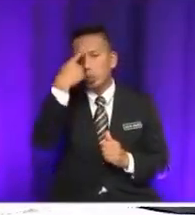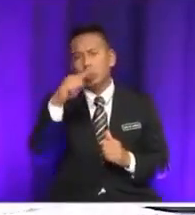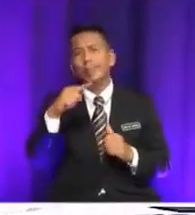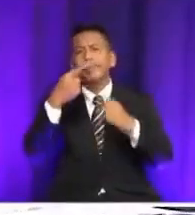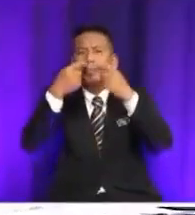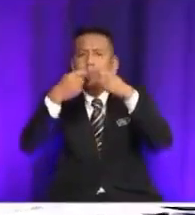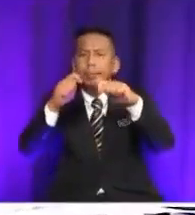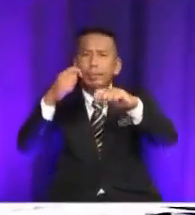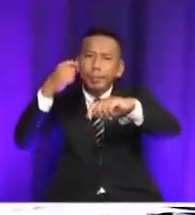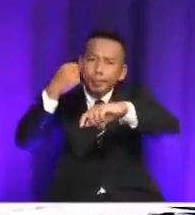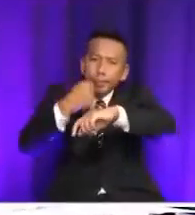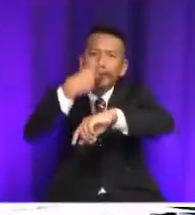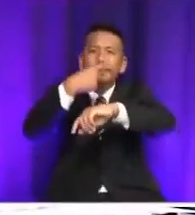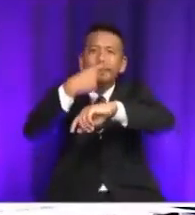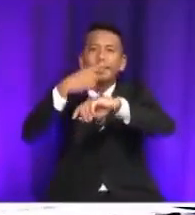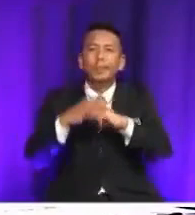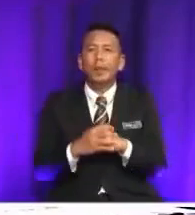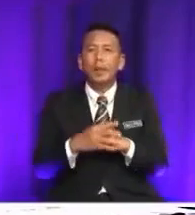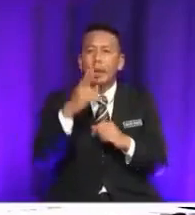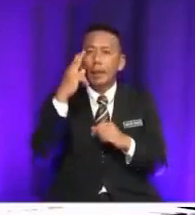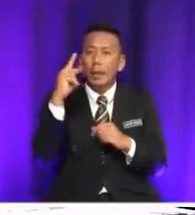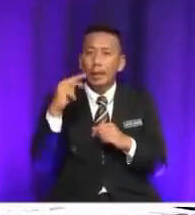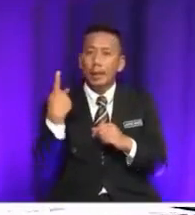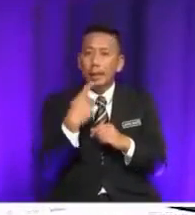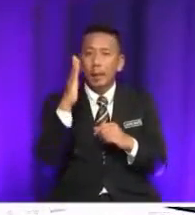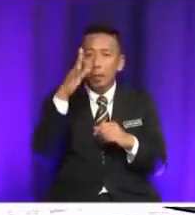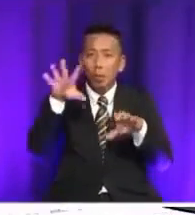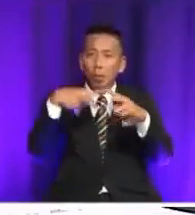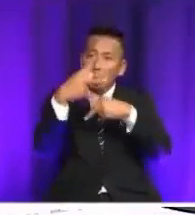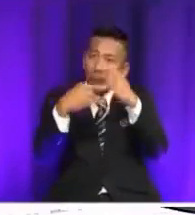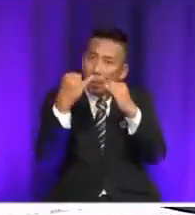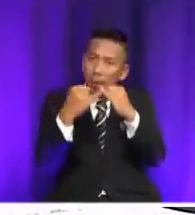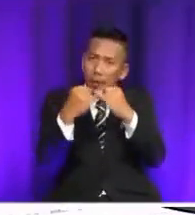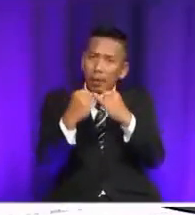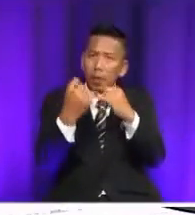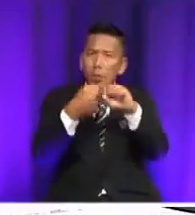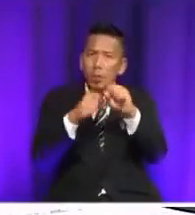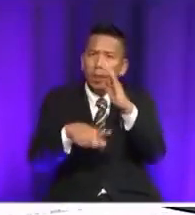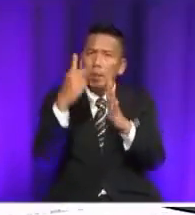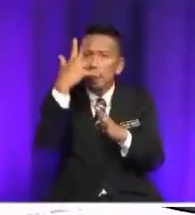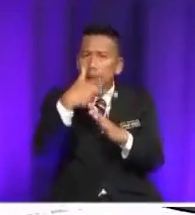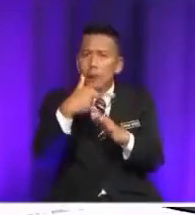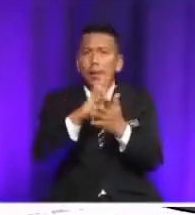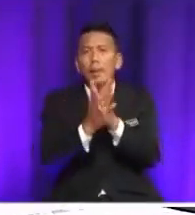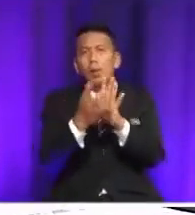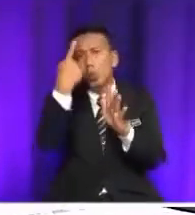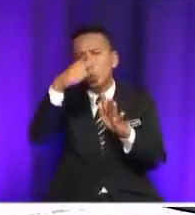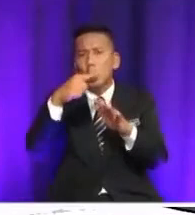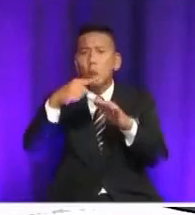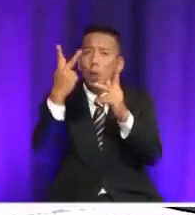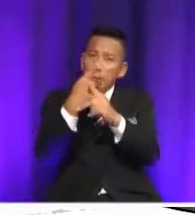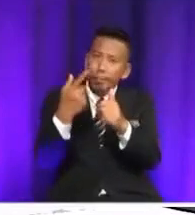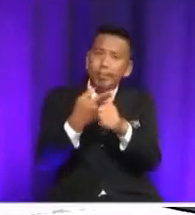again tapi nanti kita coba finishing kita akan buat sila-gila iya Eh tapi untuk yang untuk face ini